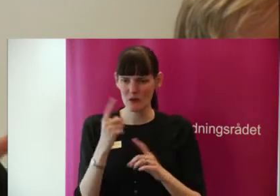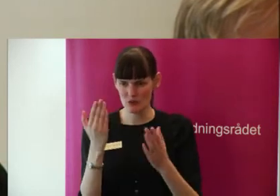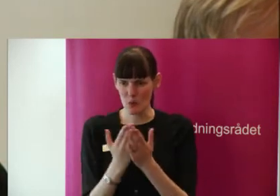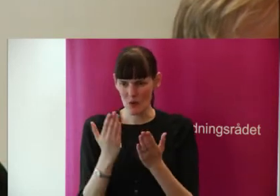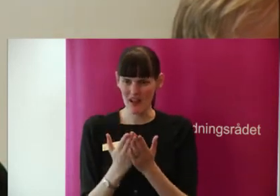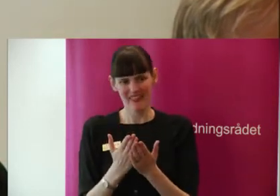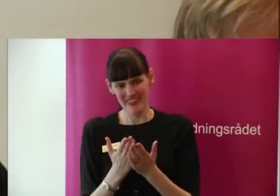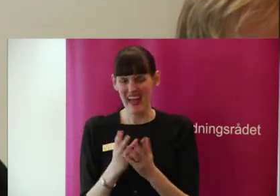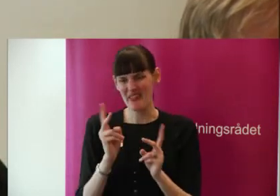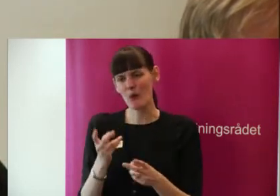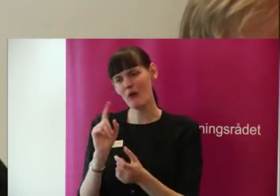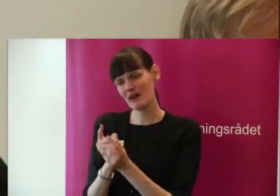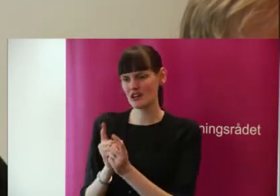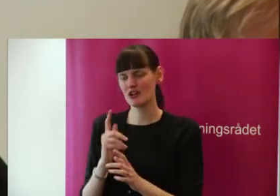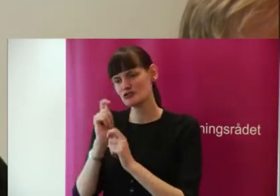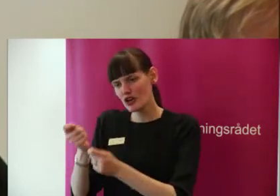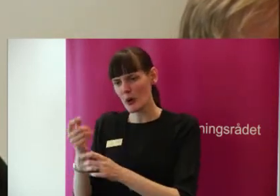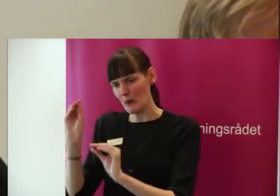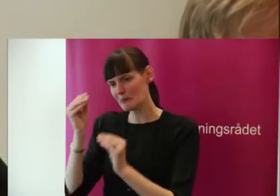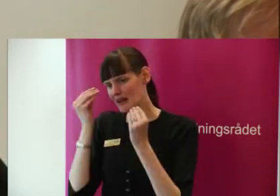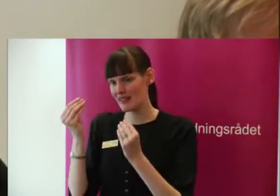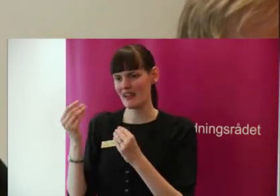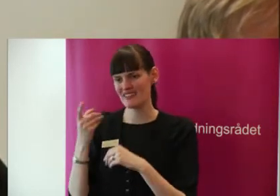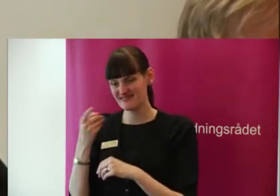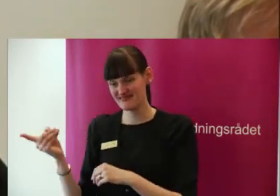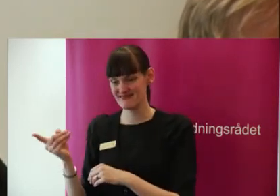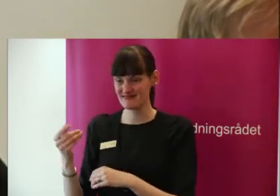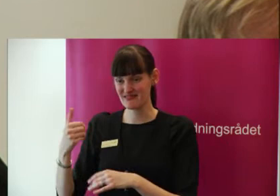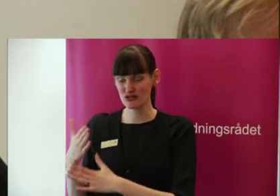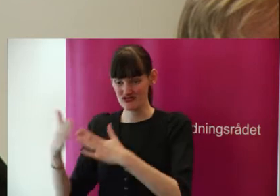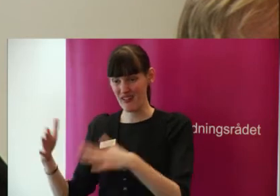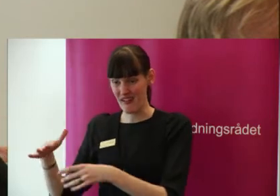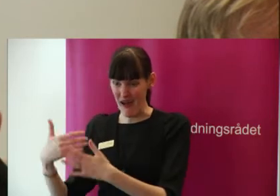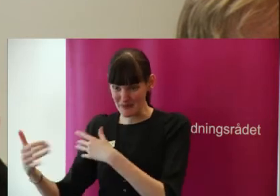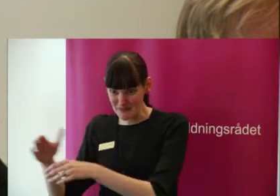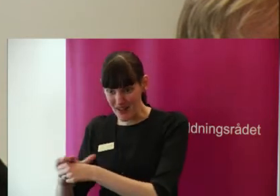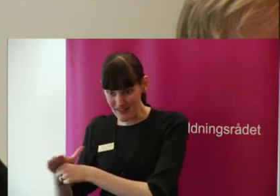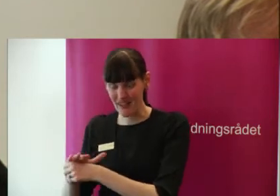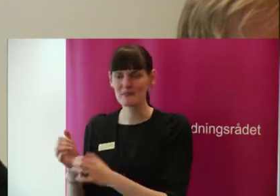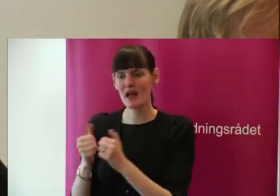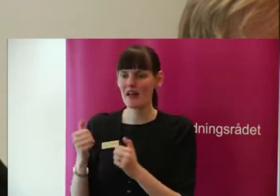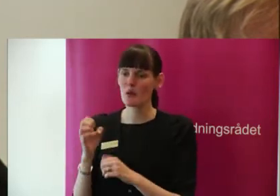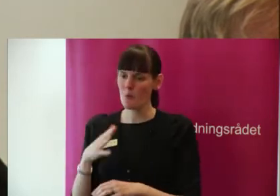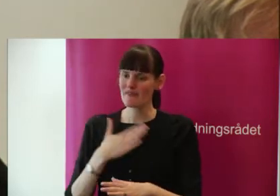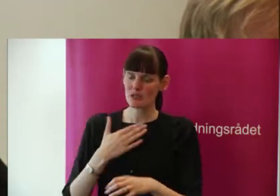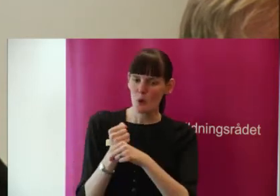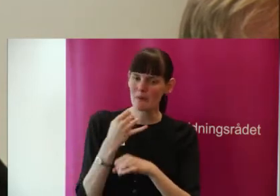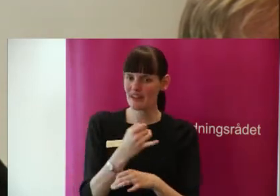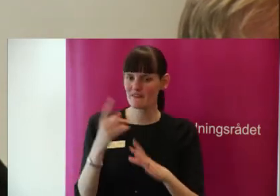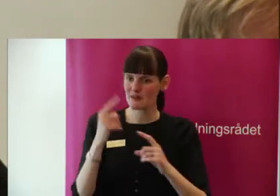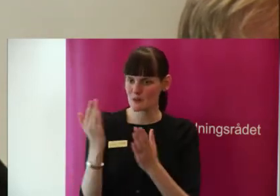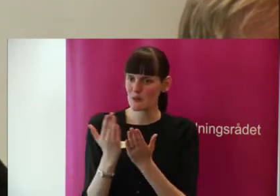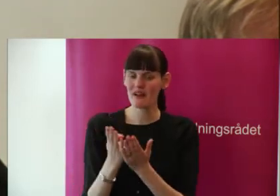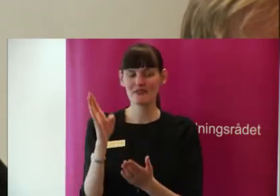arbetsmarknad. Men däremot, de som går folkhögskollärarutbildning, det är de som har andra ämnesbakgrunder som passar in på folkhögskolan,